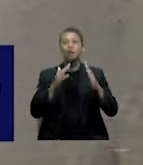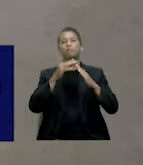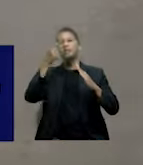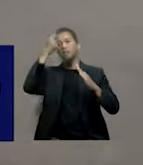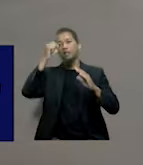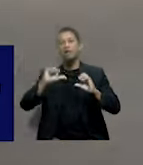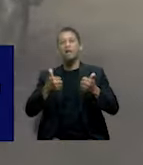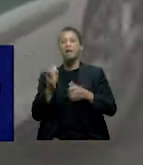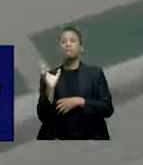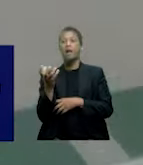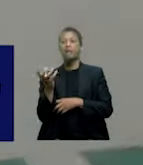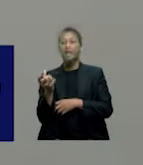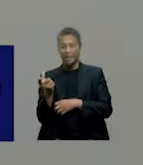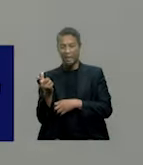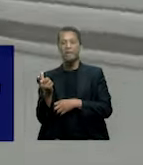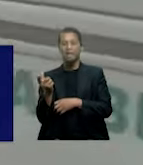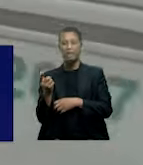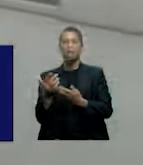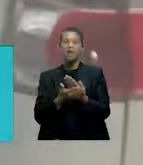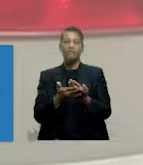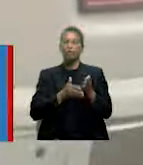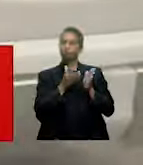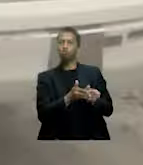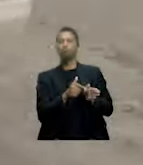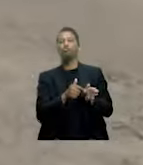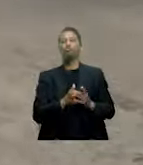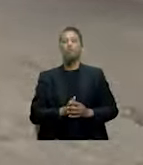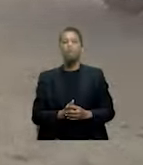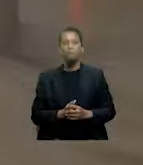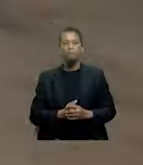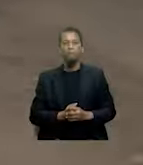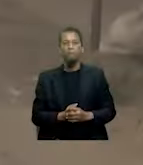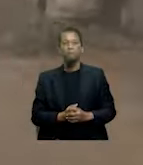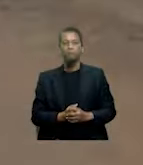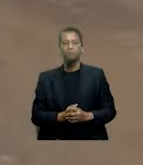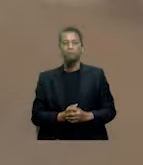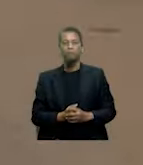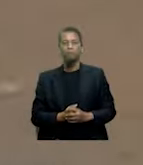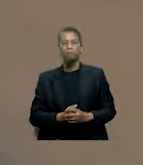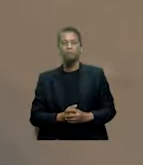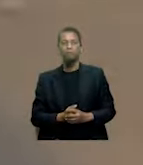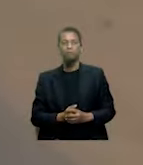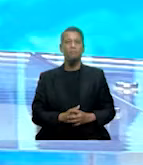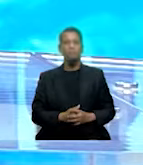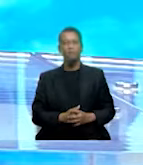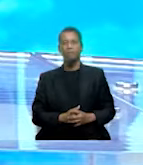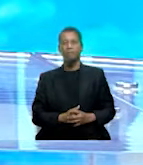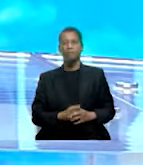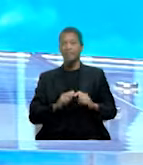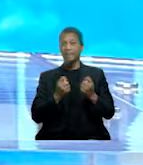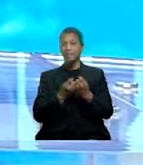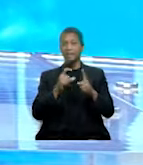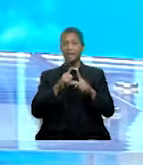mendapatkan perawatan intensif. Dari Kabupaten Bogor, Jawa Barat, Iwan Setiawan, iNews melaporkan. Tim